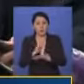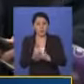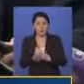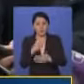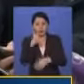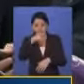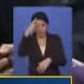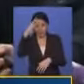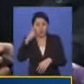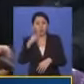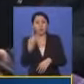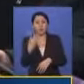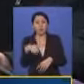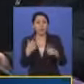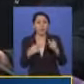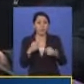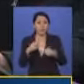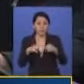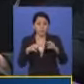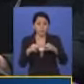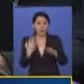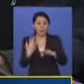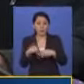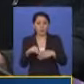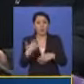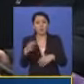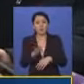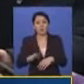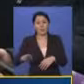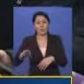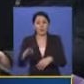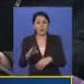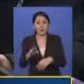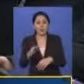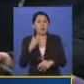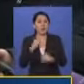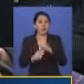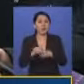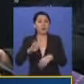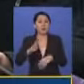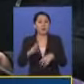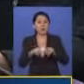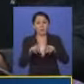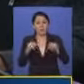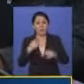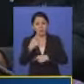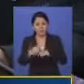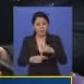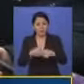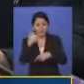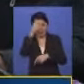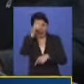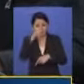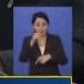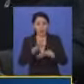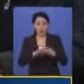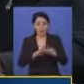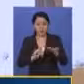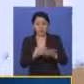Биыл Қазақстанда 20 сүт фермасының құрылысы аяқталады. Оның 5-еуі біздің облыста, яғни әр 4-ші кешен. Келер жылы бұл жұмысты